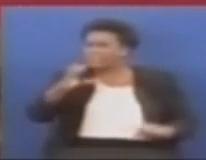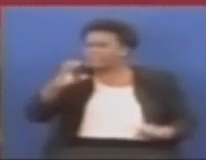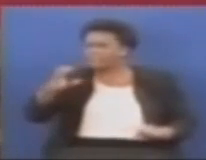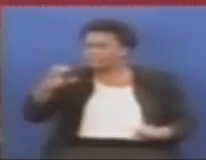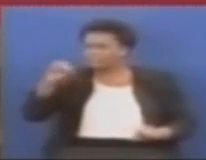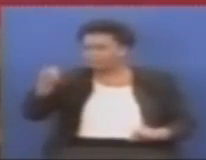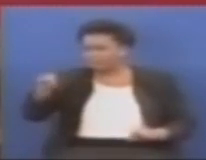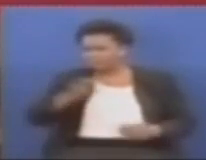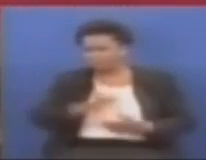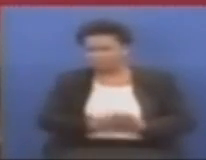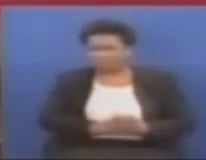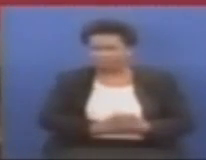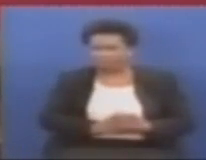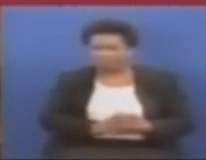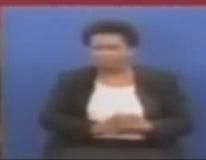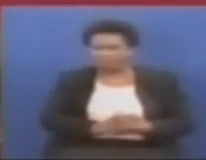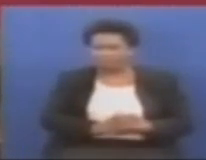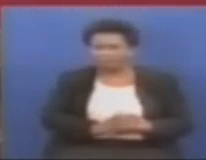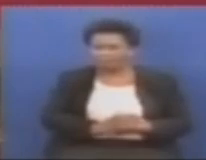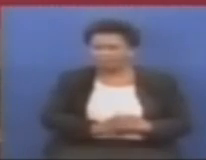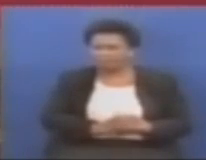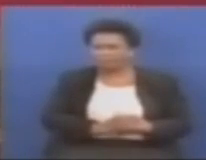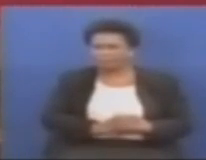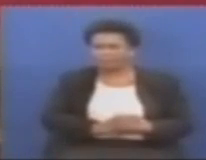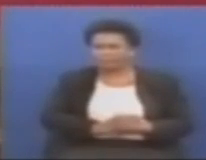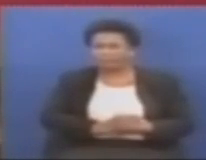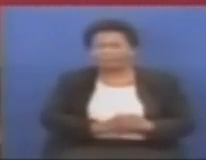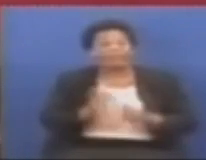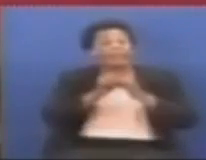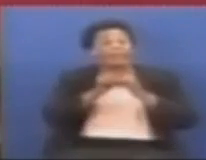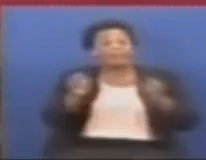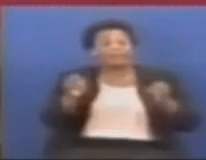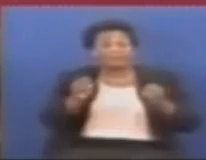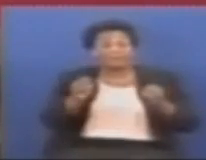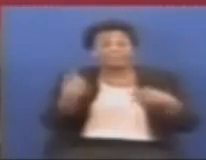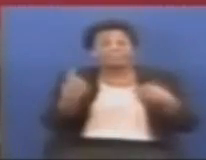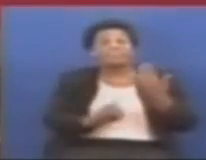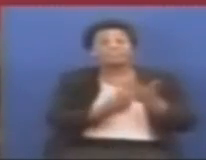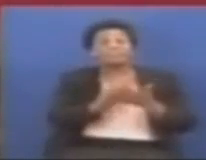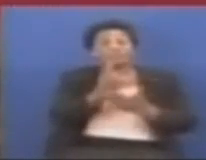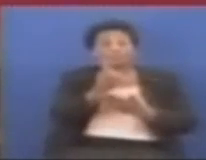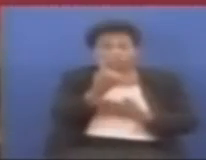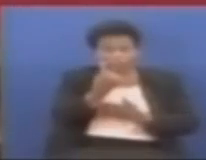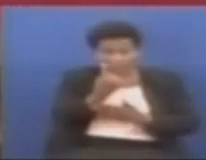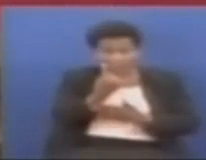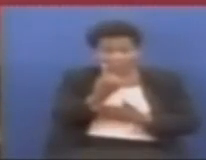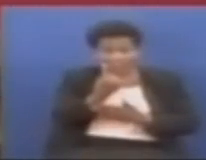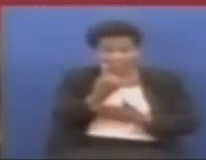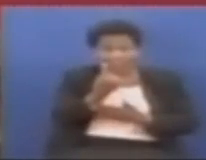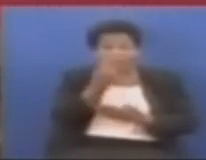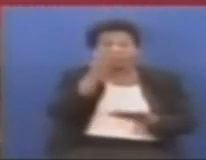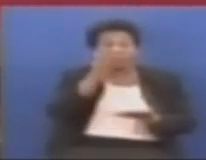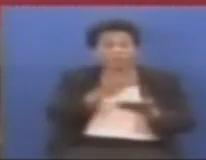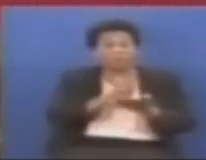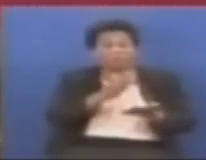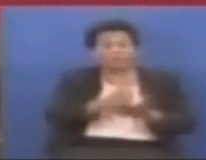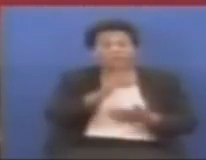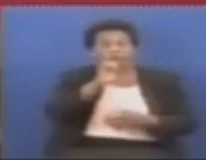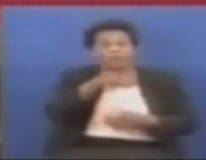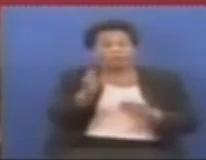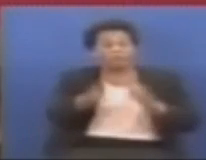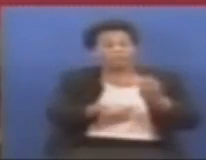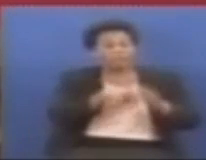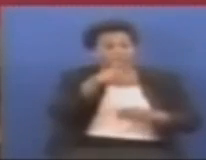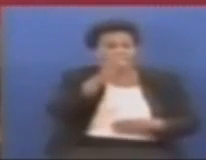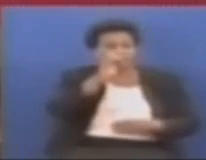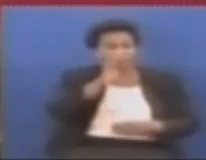kumshukuru Mheshimiwa Bungara kwa pongezi alizozitoa kwa serikali ya Chama cha